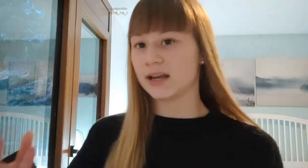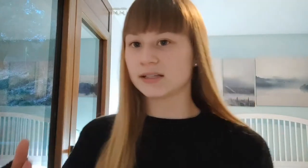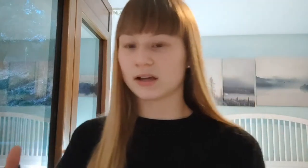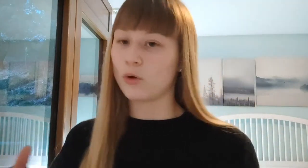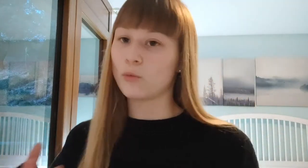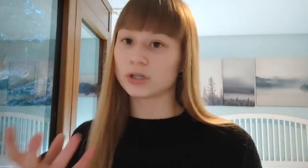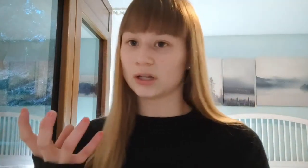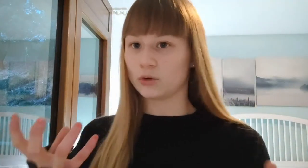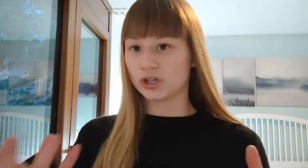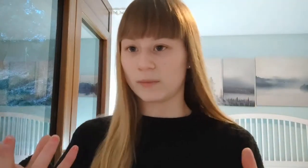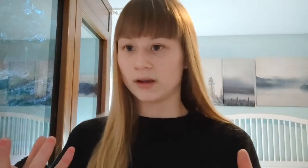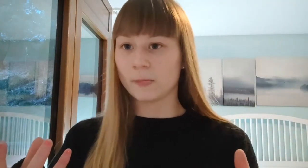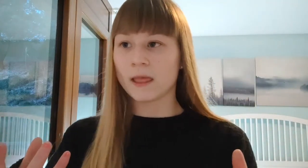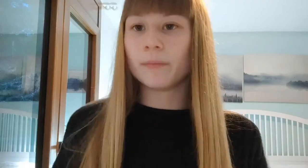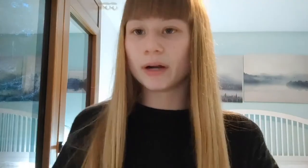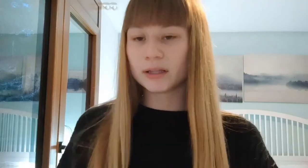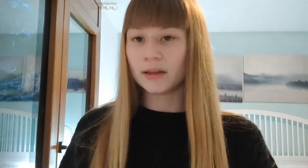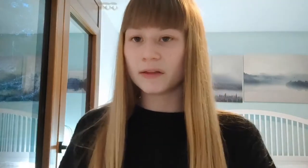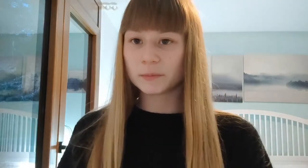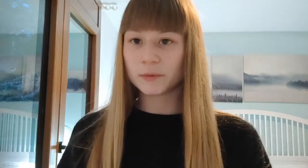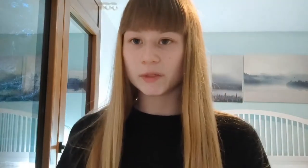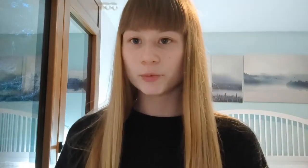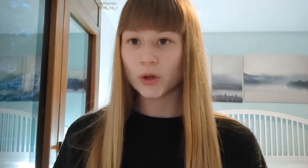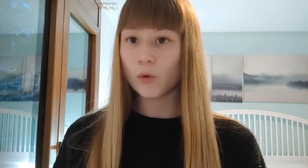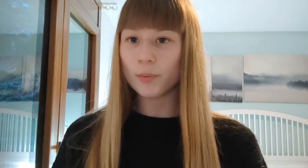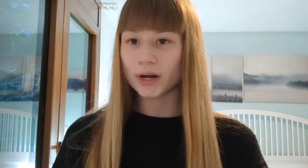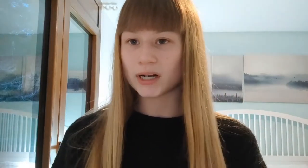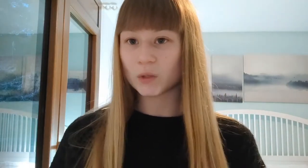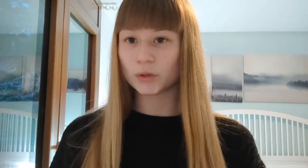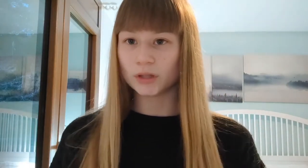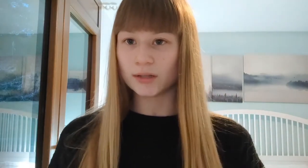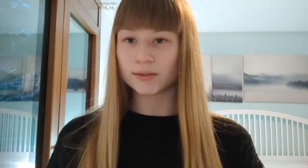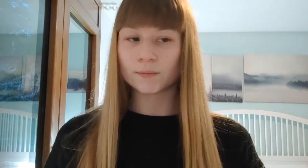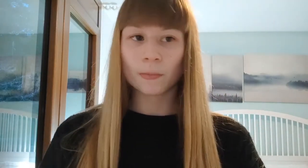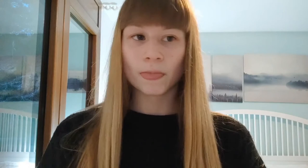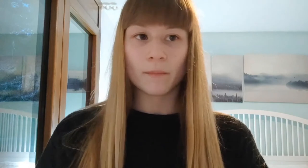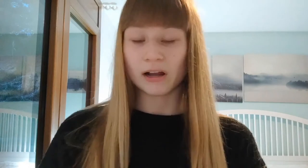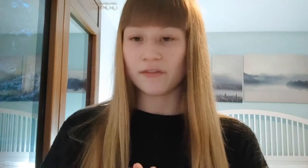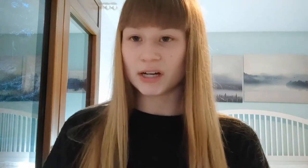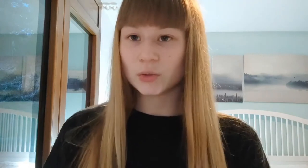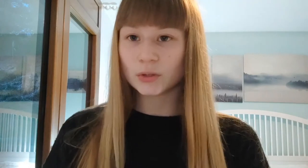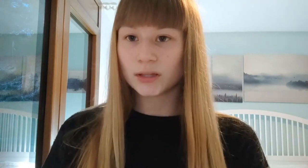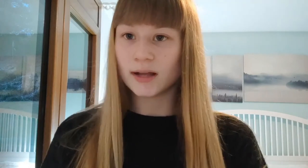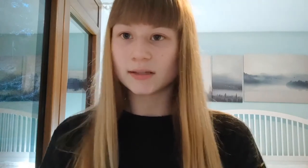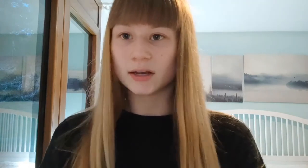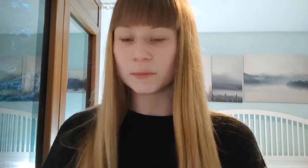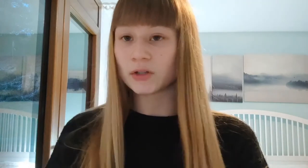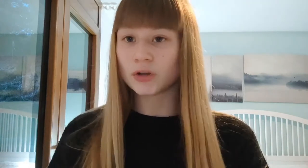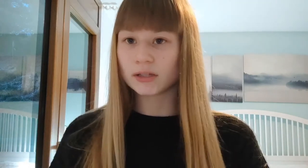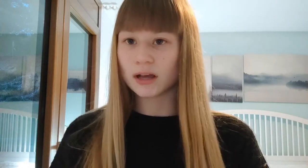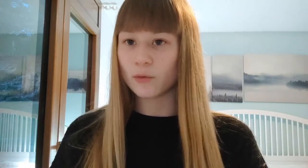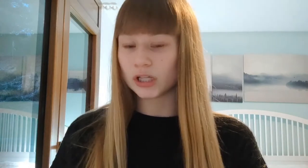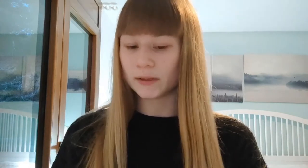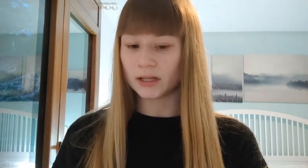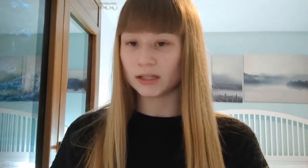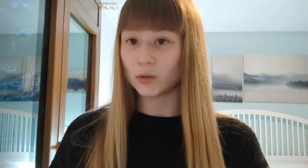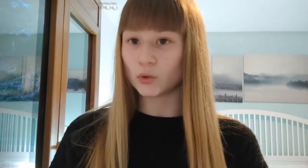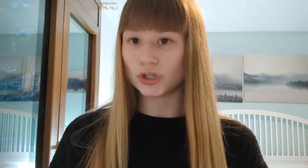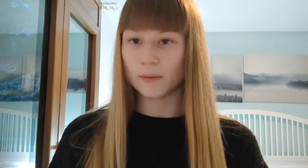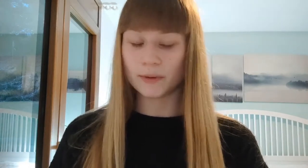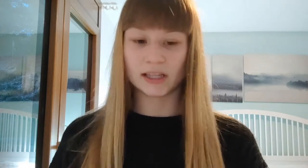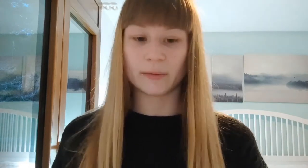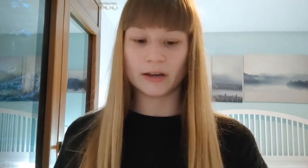i nens i nenes que no abusen tecnològicament, per tal de després poder comparar els resultats. Pel que fa als resultats, les persones que abusaven